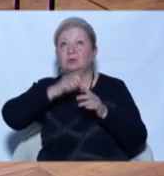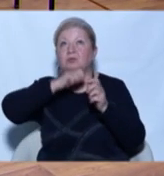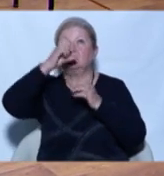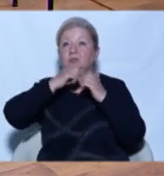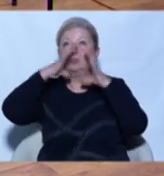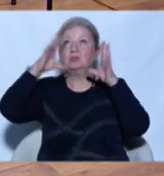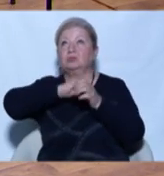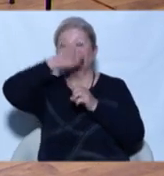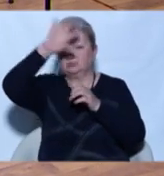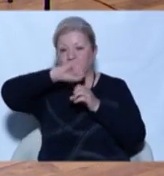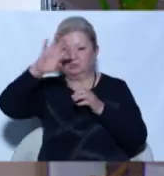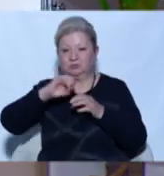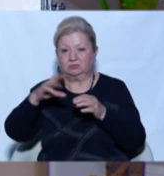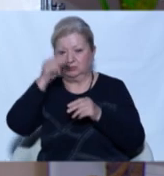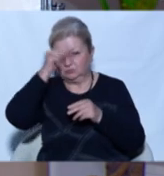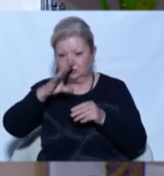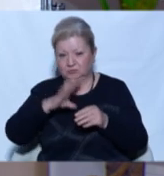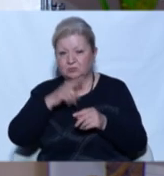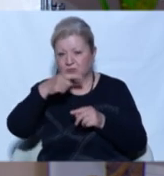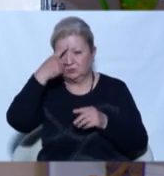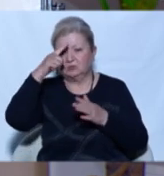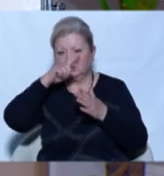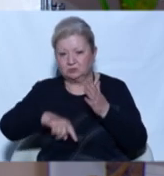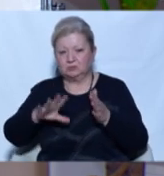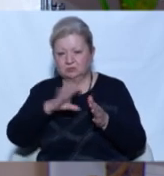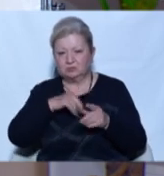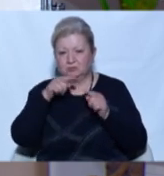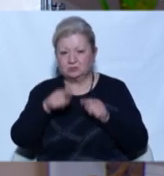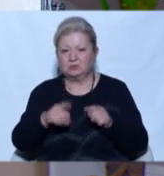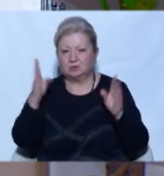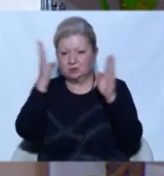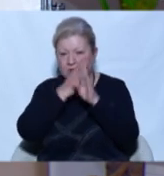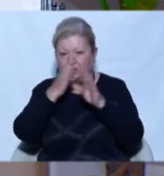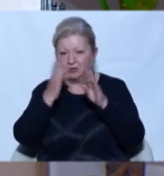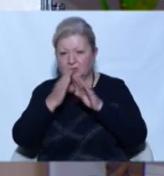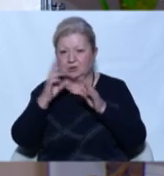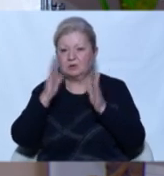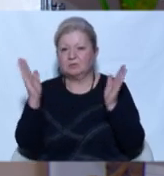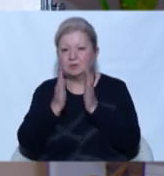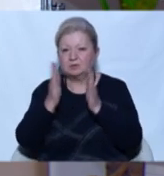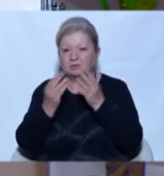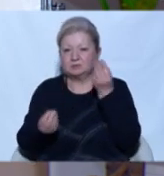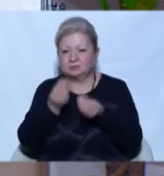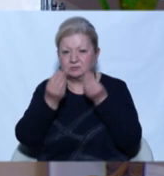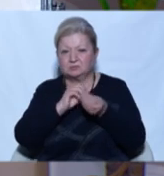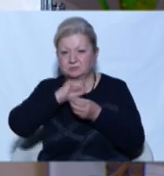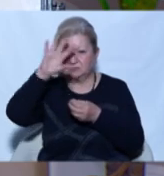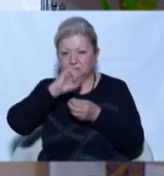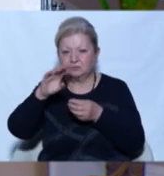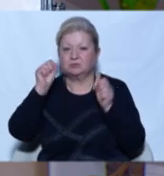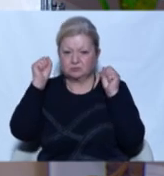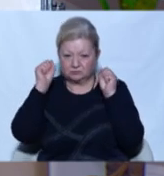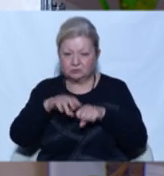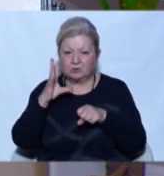საჰაერო ფრანების კეთება. მას სჯეროდა, რომ ზუსტად აი ამ ჰაერში გასვლებული ამ პატარა სათამაშოებით